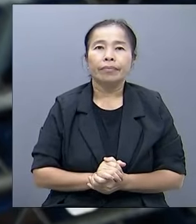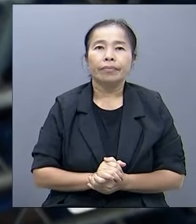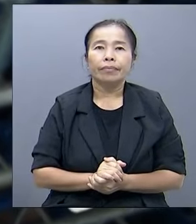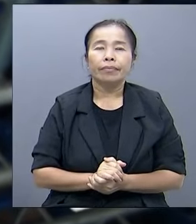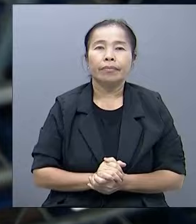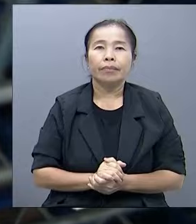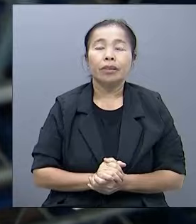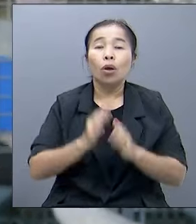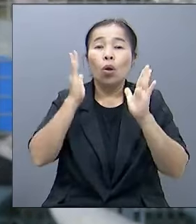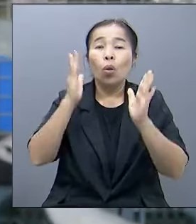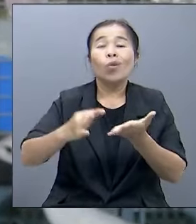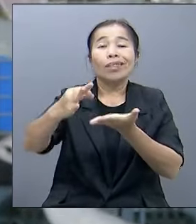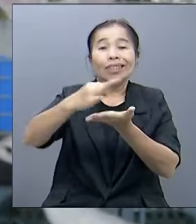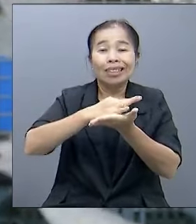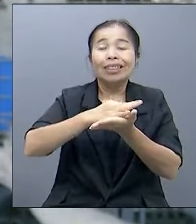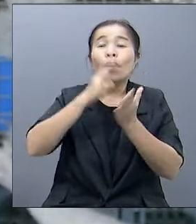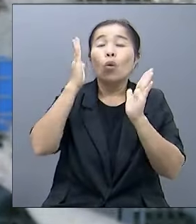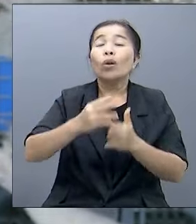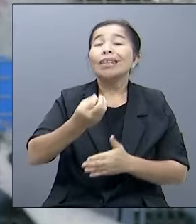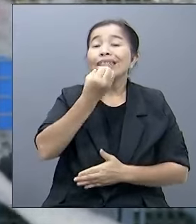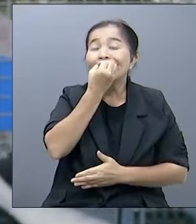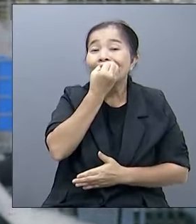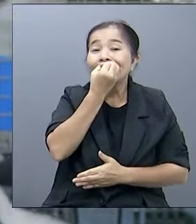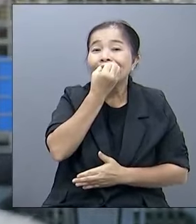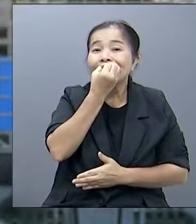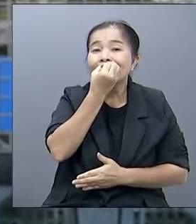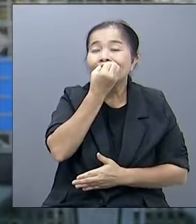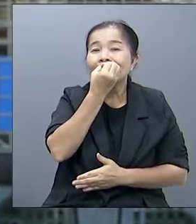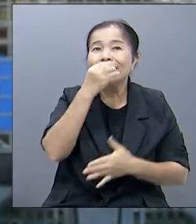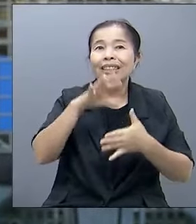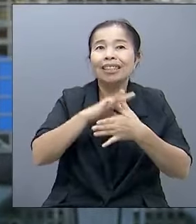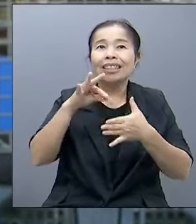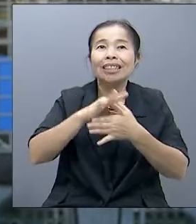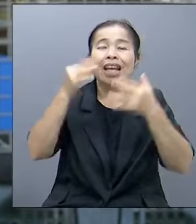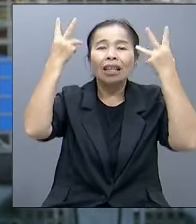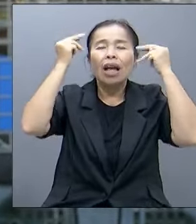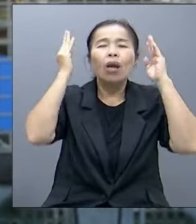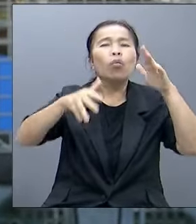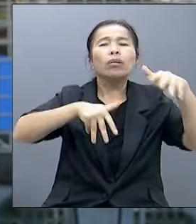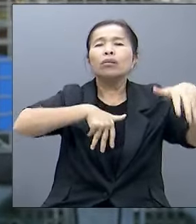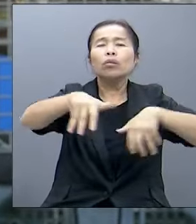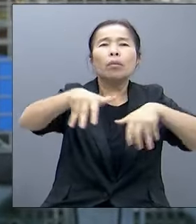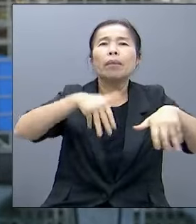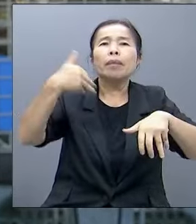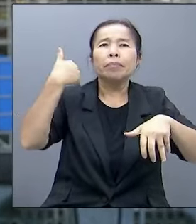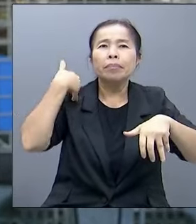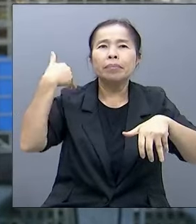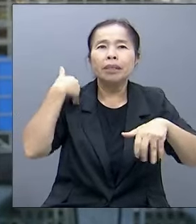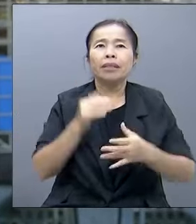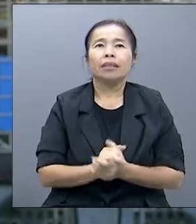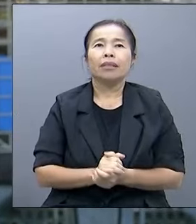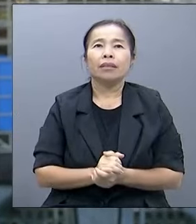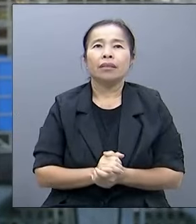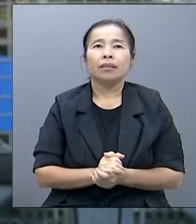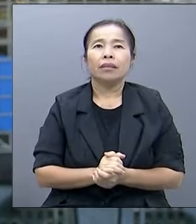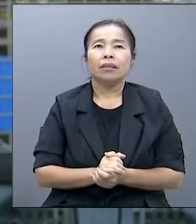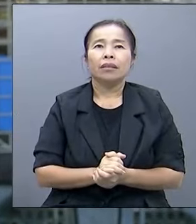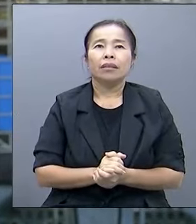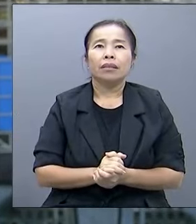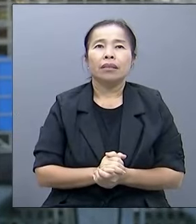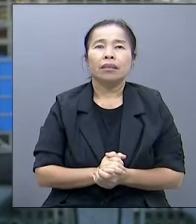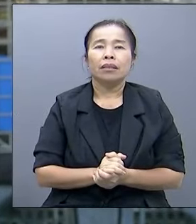ลูกค้าที่บริโภคเนื้อกระต่ายนะฮะก็ช่วงนี้ก็เป็นบุคคลทั่วไปค่อนข้างเยอะที่เราจับสถิติไว้นะฮะก็คือบุค